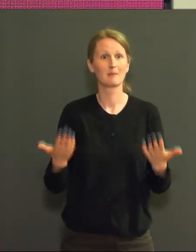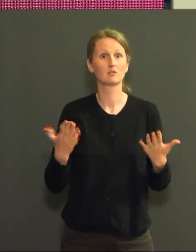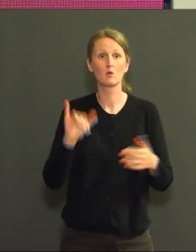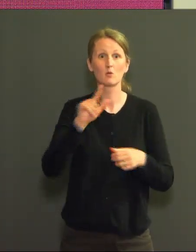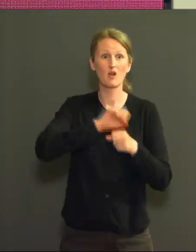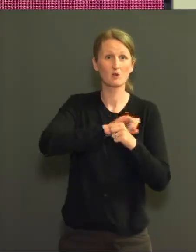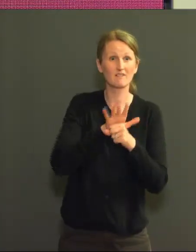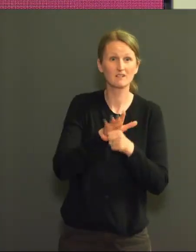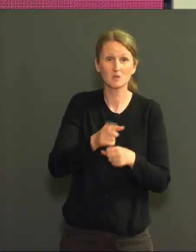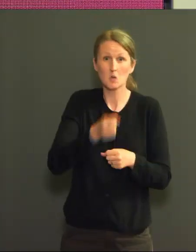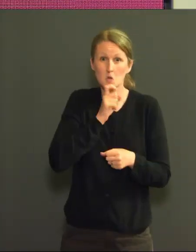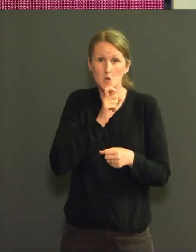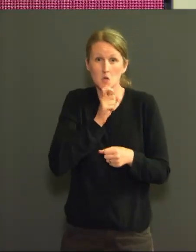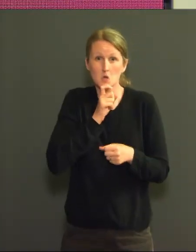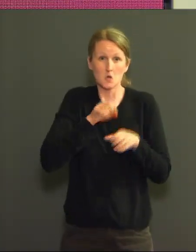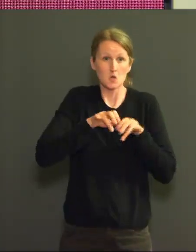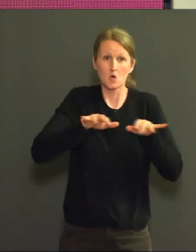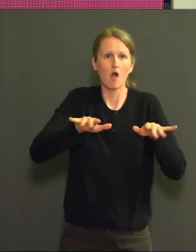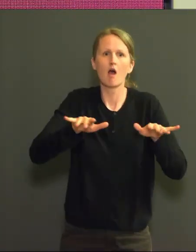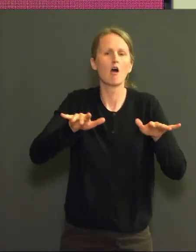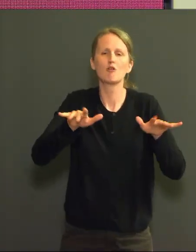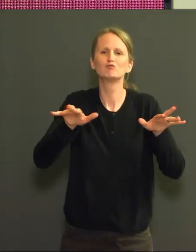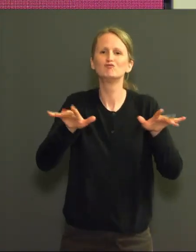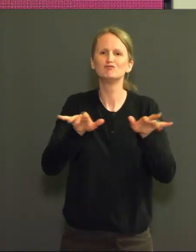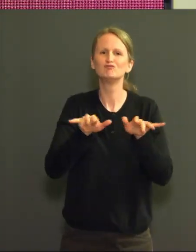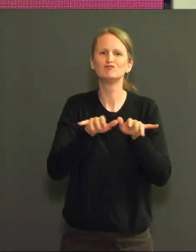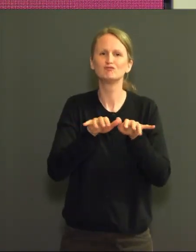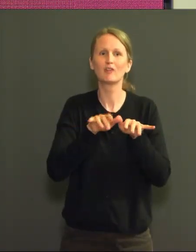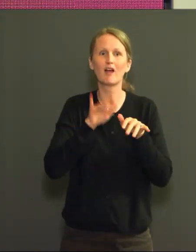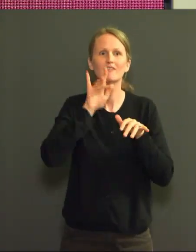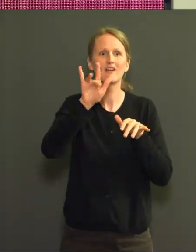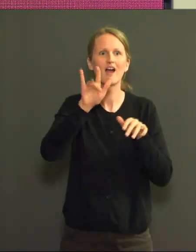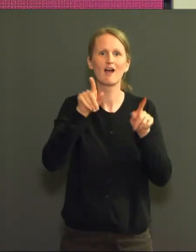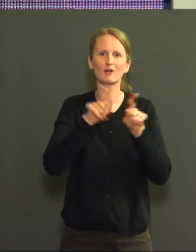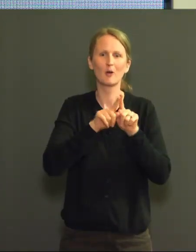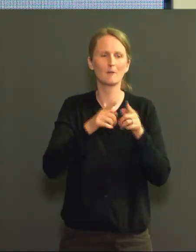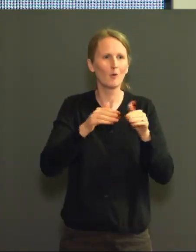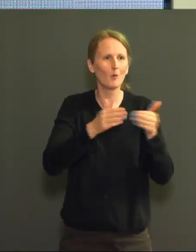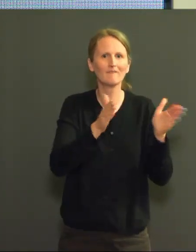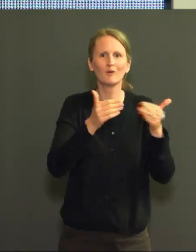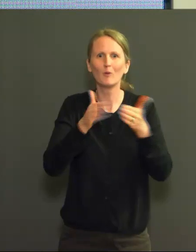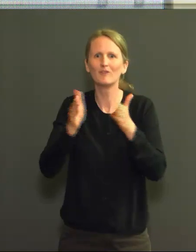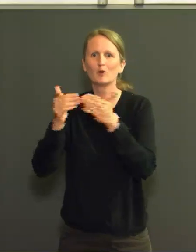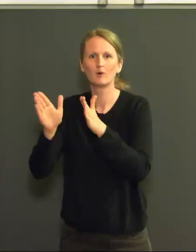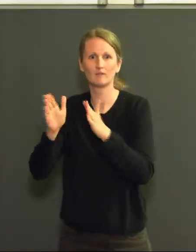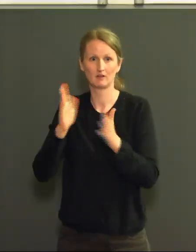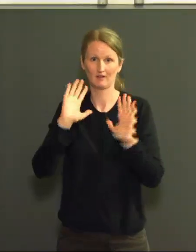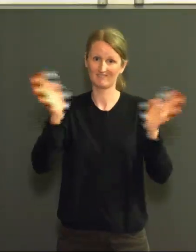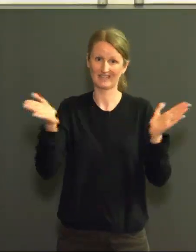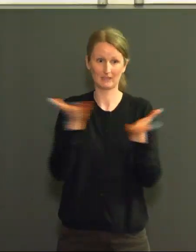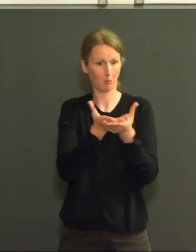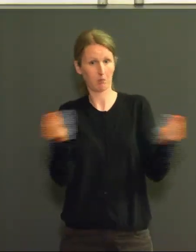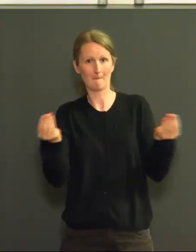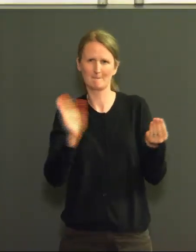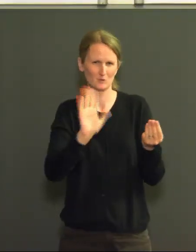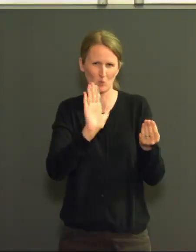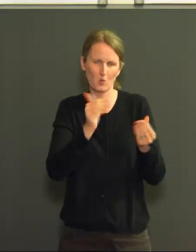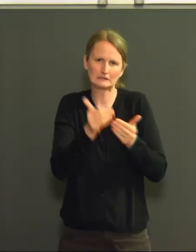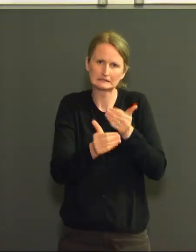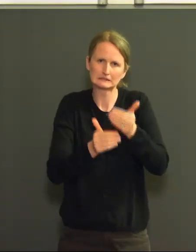la porte qui fermera cette page de notre histoire. Alors si on s'intéresse aux chiffres, et vous les voyez sur la première